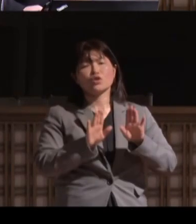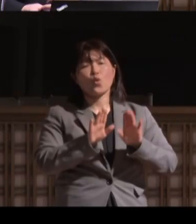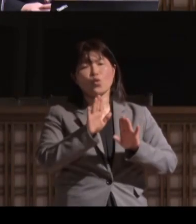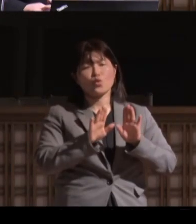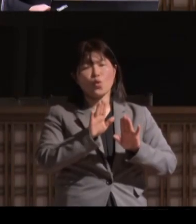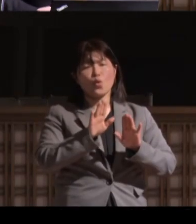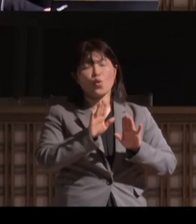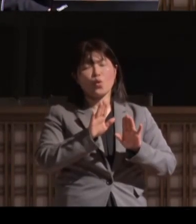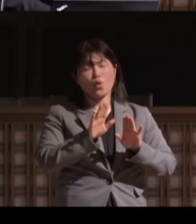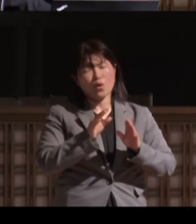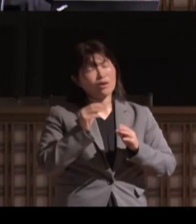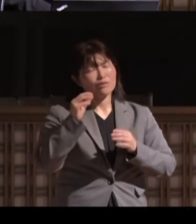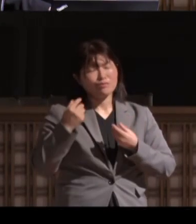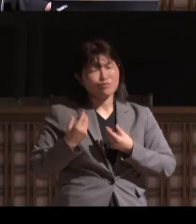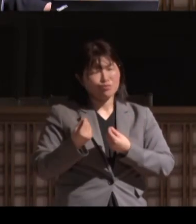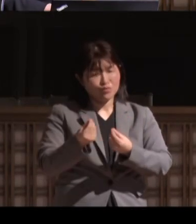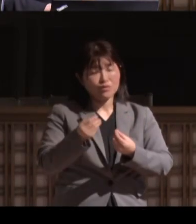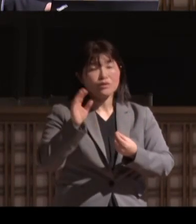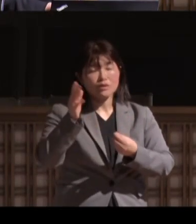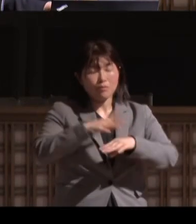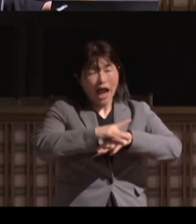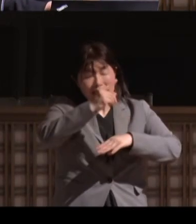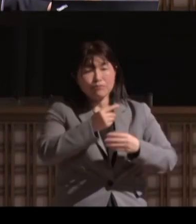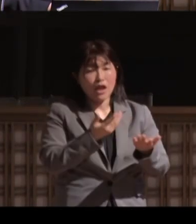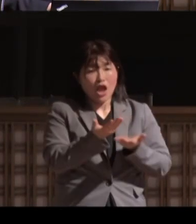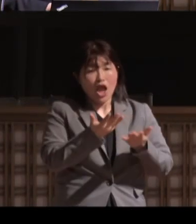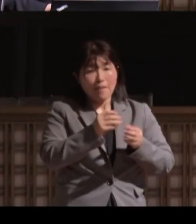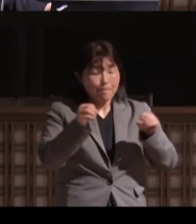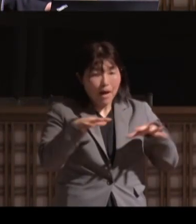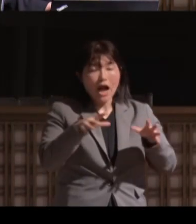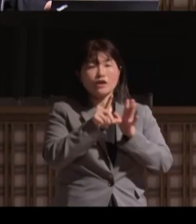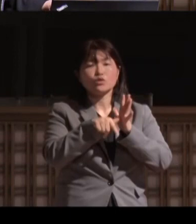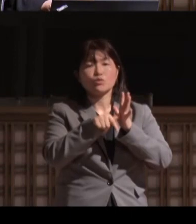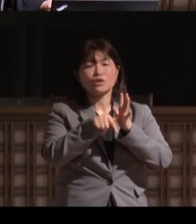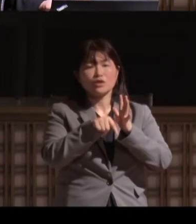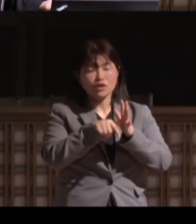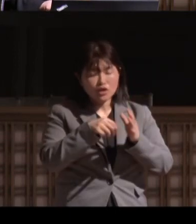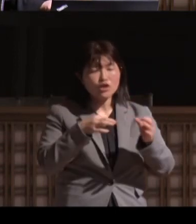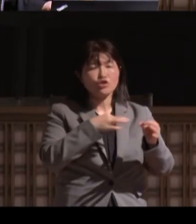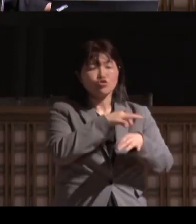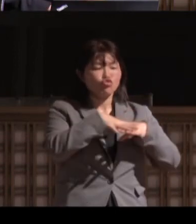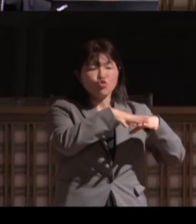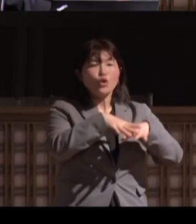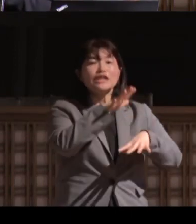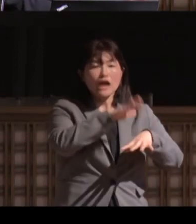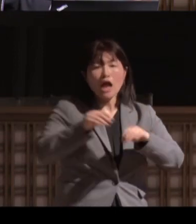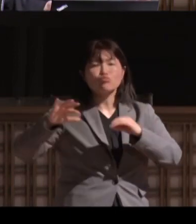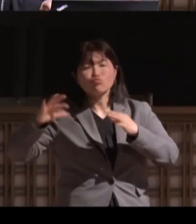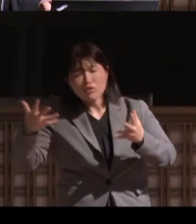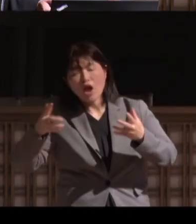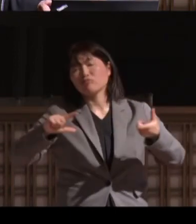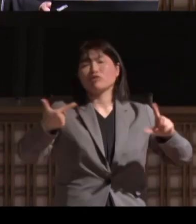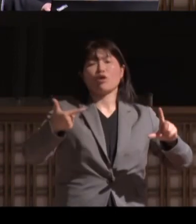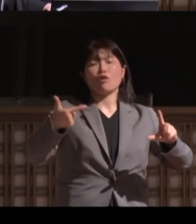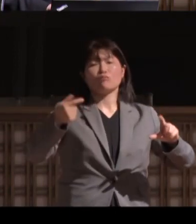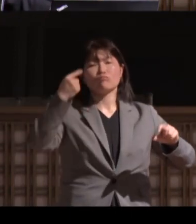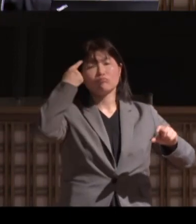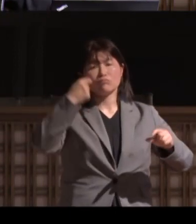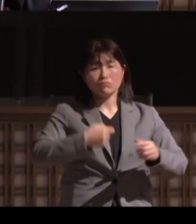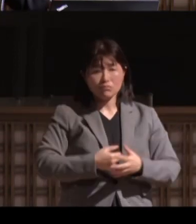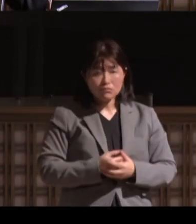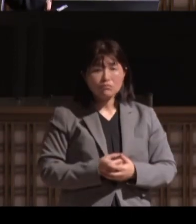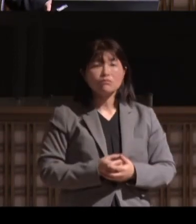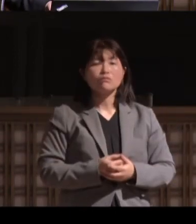がですね状態化していますが初期の動きというのはこういう組織があったところとないところでは全く違うと思い